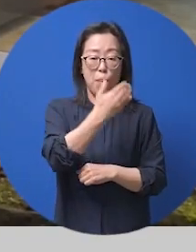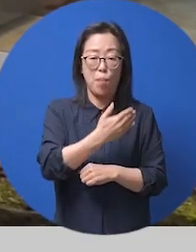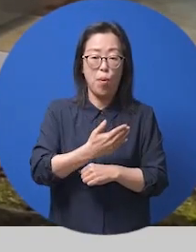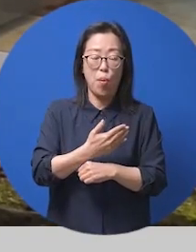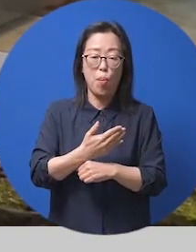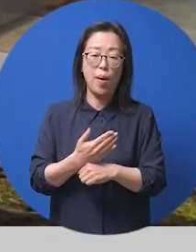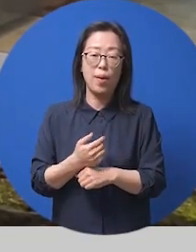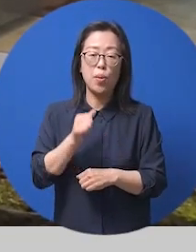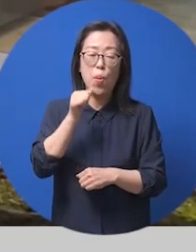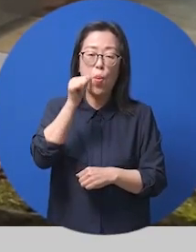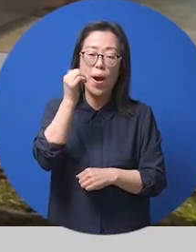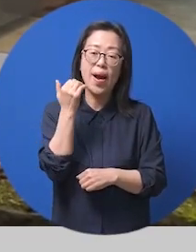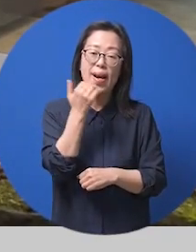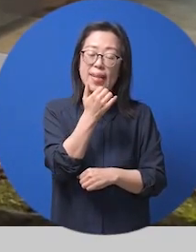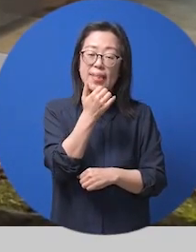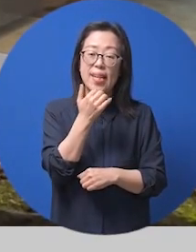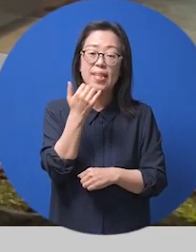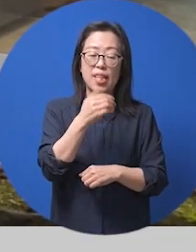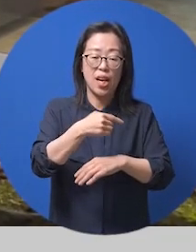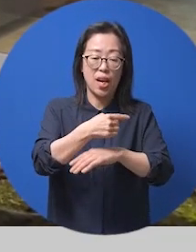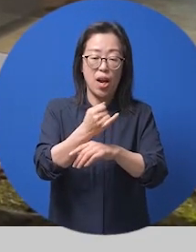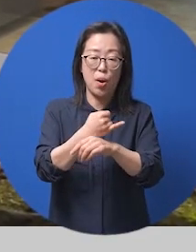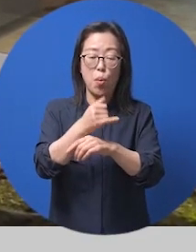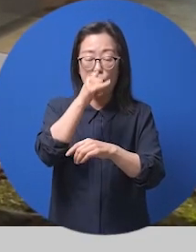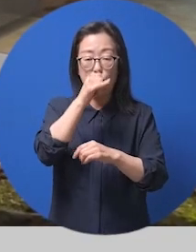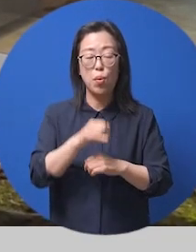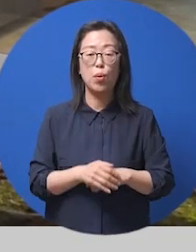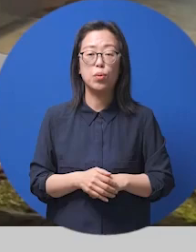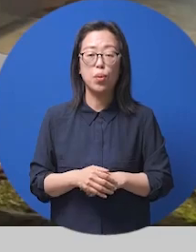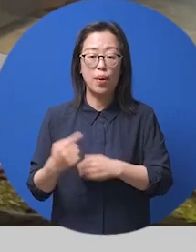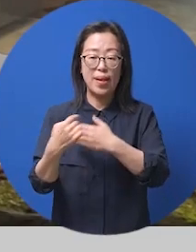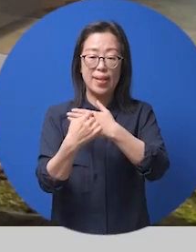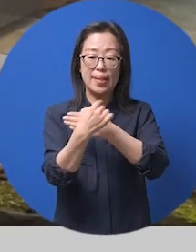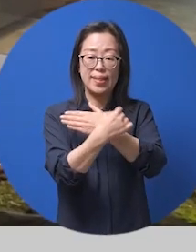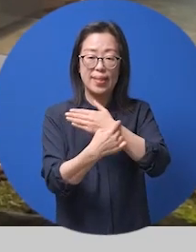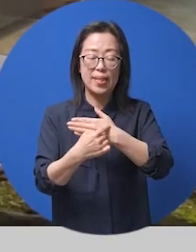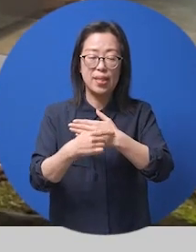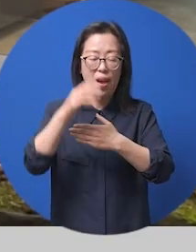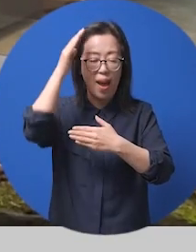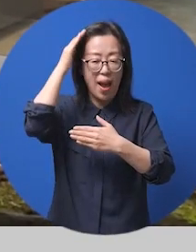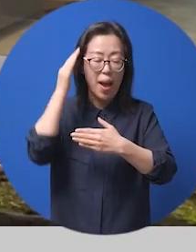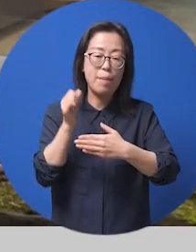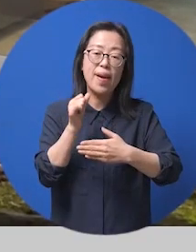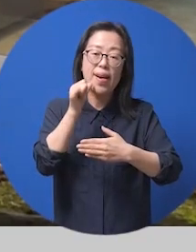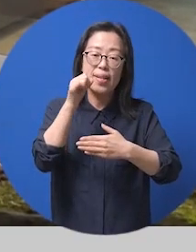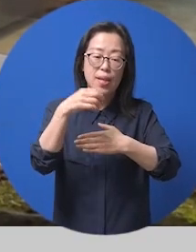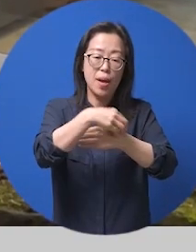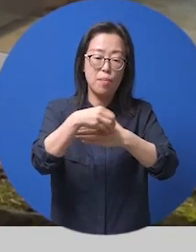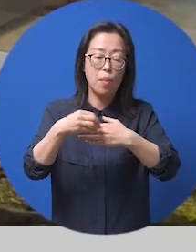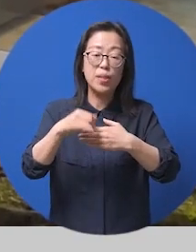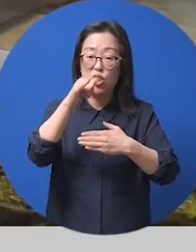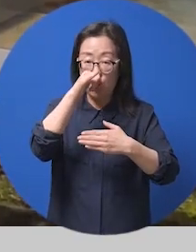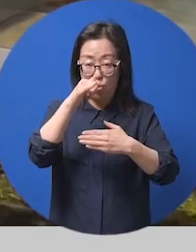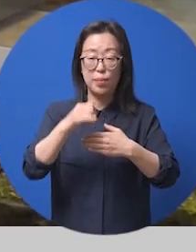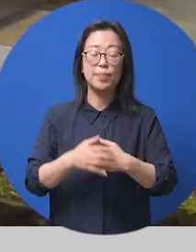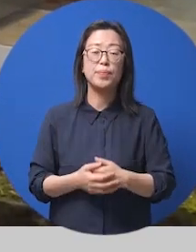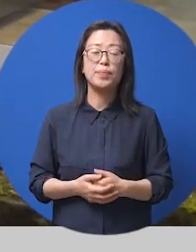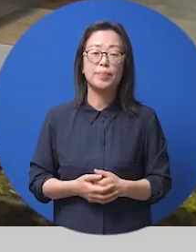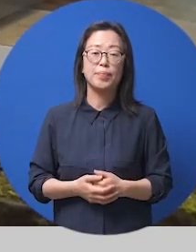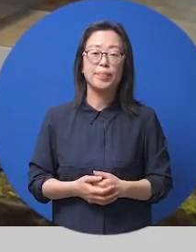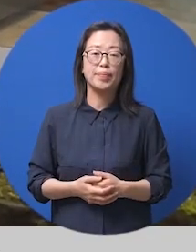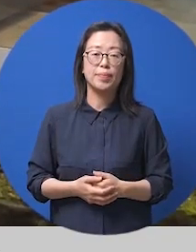걸쳐 황갈색의 색깔을 가지고 있는 것이 특징이고 등에 암갈색의 무늬가 분포하고 있는 것이 형태적